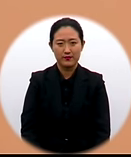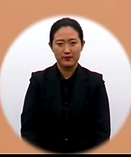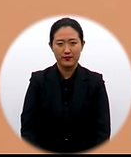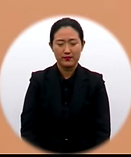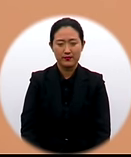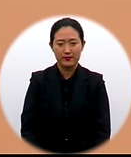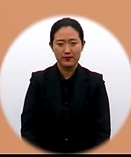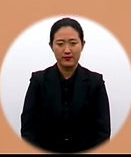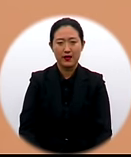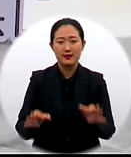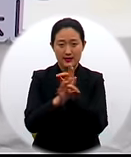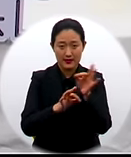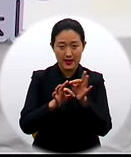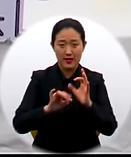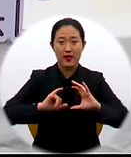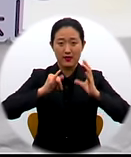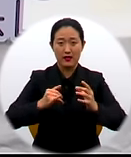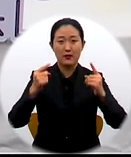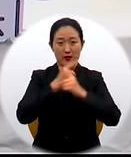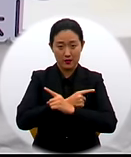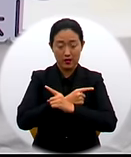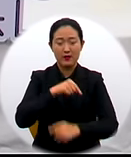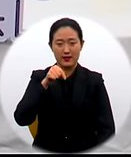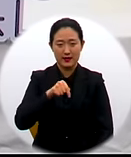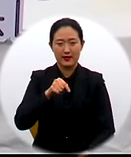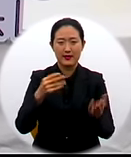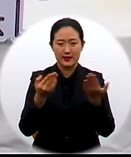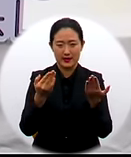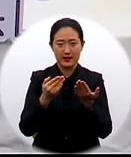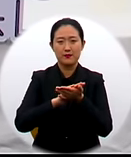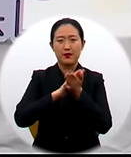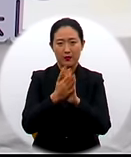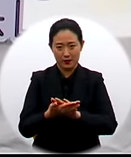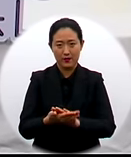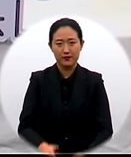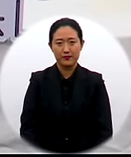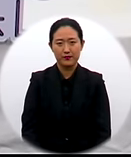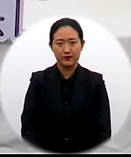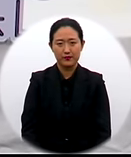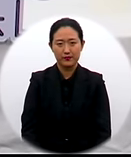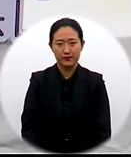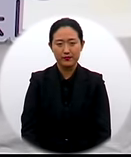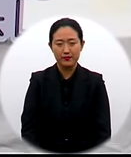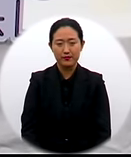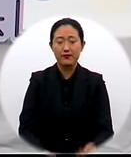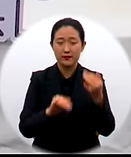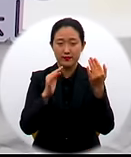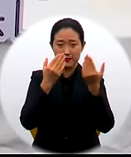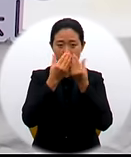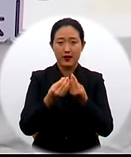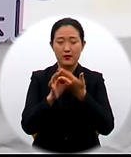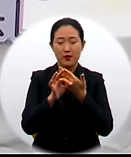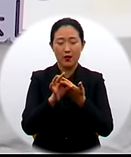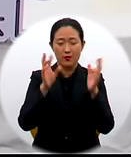있습니다. 그런데 시장과 세상이 바뀌면 이 직무가 달라지는 일들이 생기는 거죠.